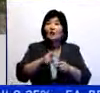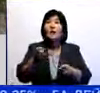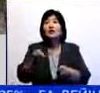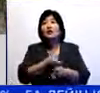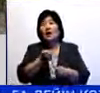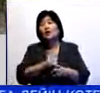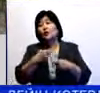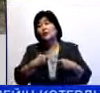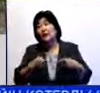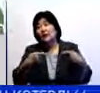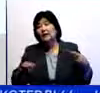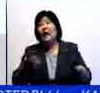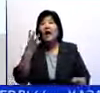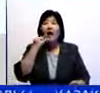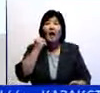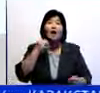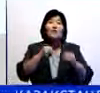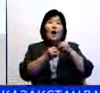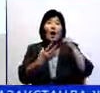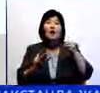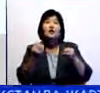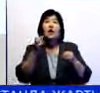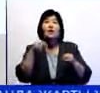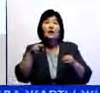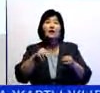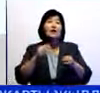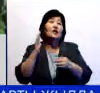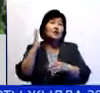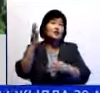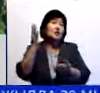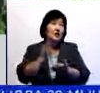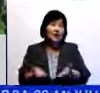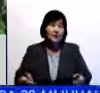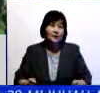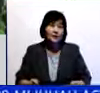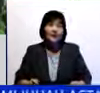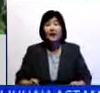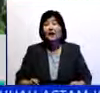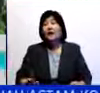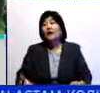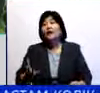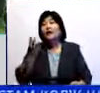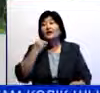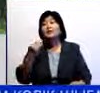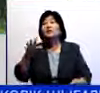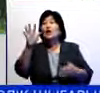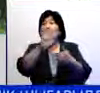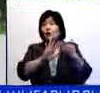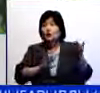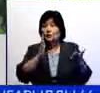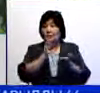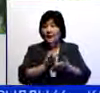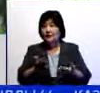сынды көкөністер мен алма, алмұрт, шабдалы секілді жемістер жайқалып тұр. Жемісінде көбіне жүзім. Жүзім бар